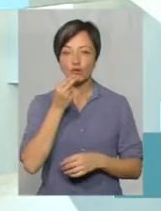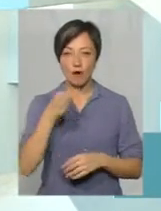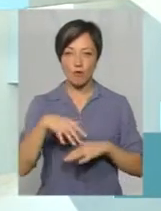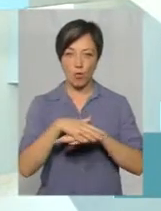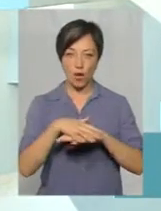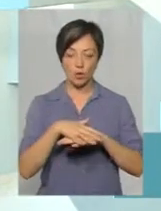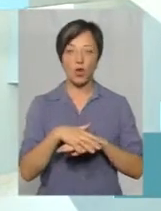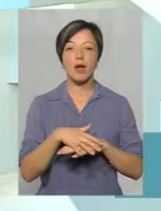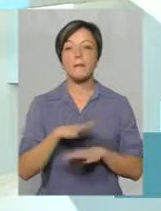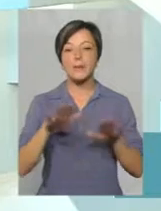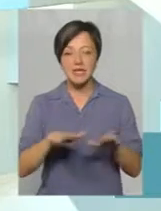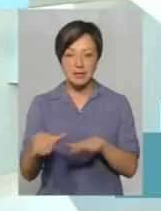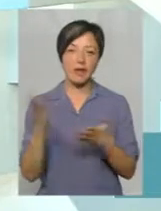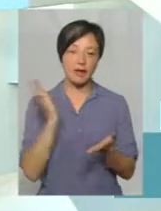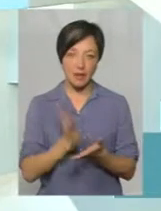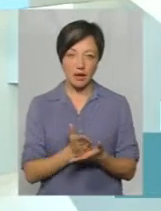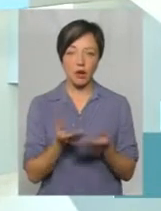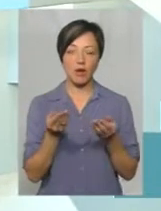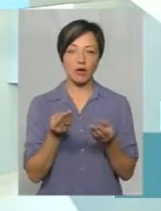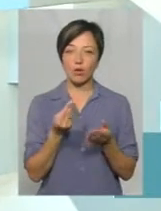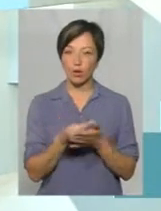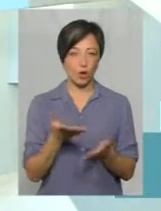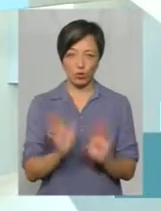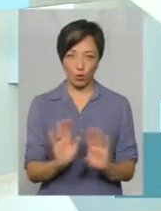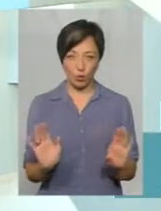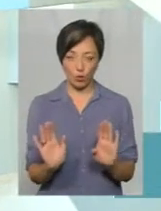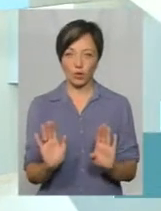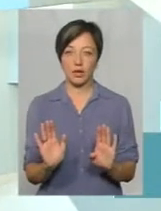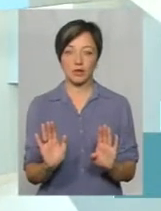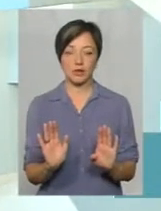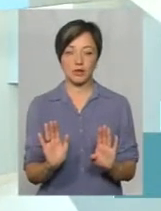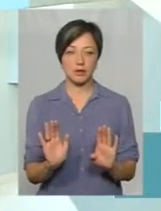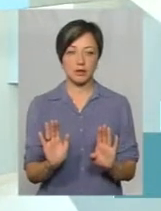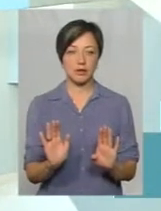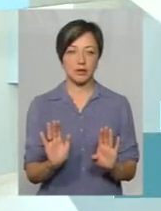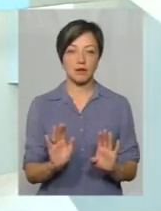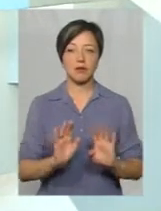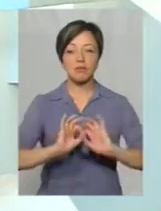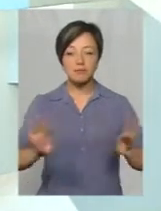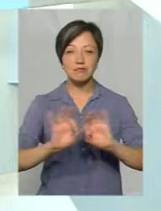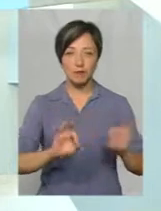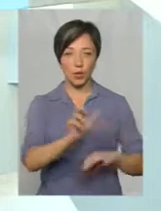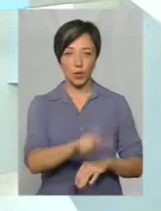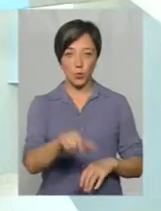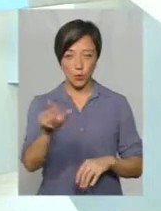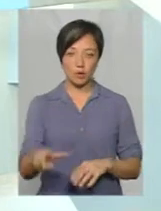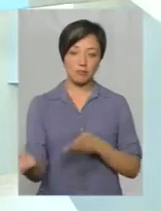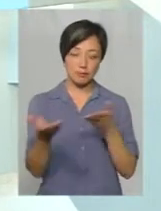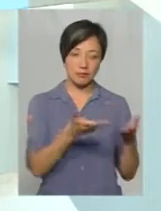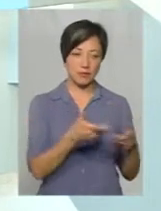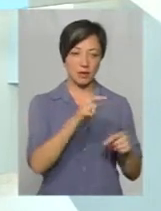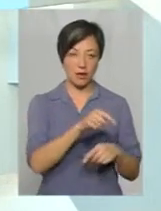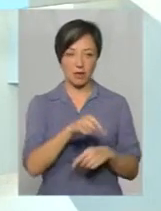ринку. Тобто місця є, коштують вони небагато. Доносимо це до людей і так